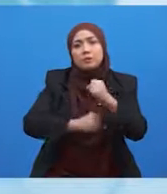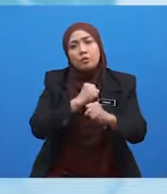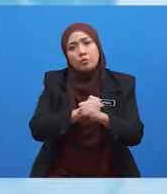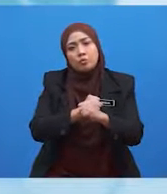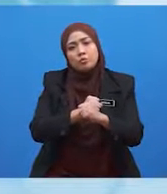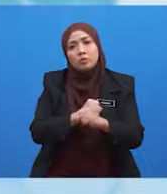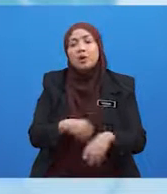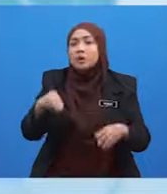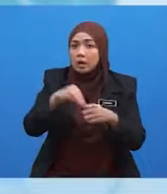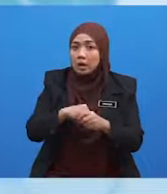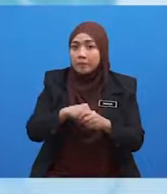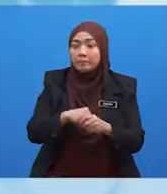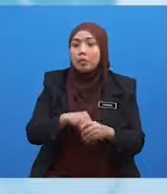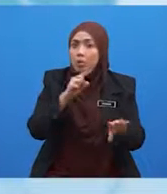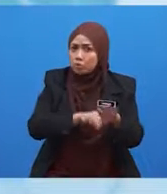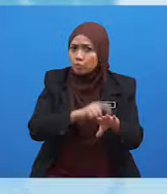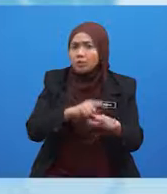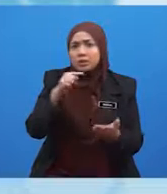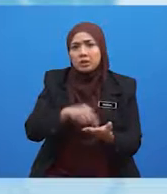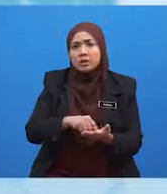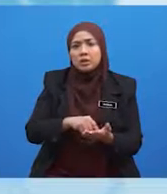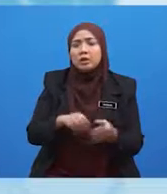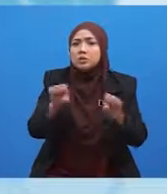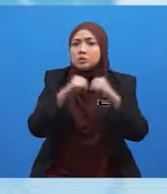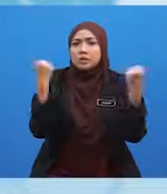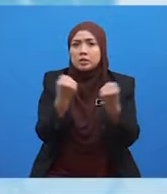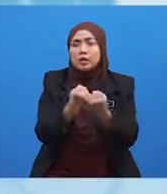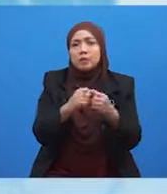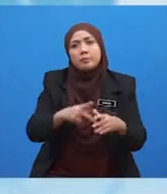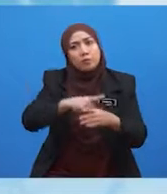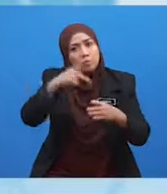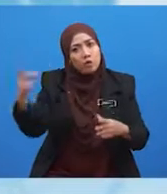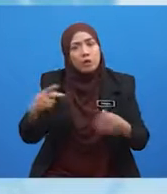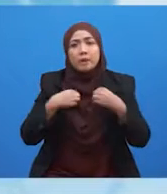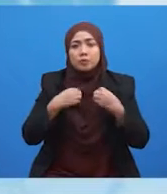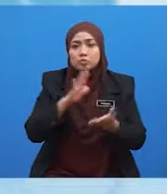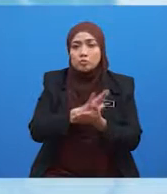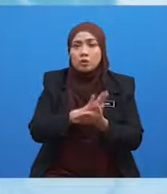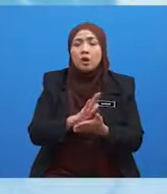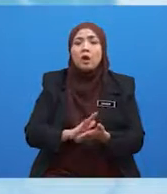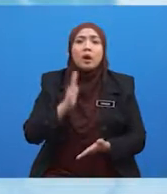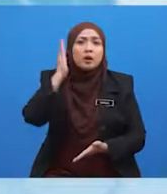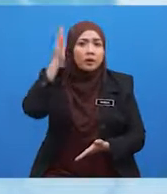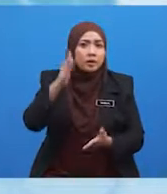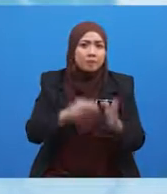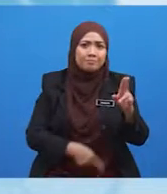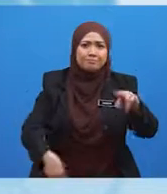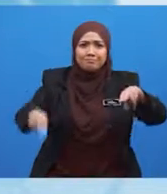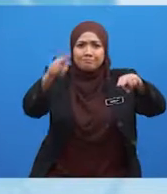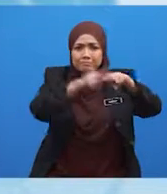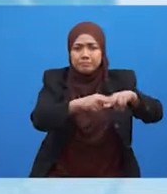dalam keadaan ini Syarikat pengeluar pakaian seragam akan meningkatkan pengeluaran bagi